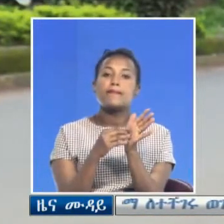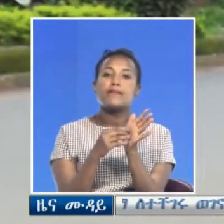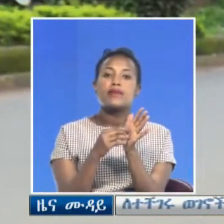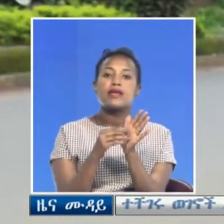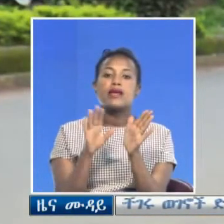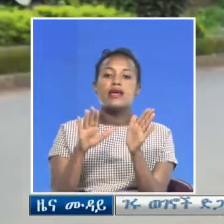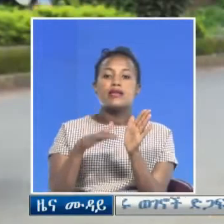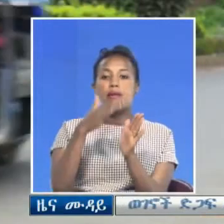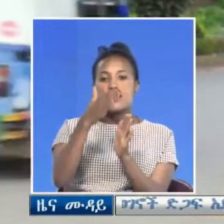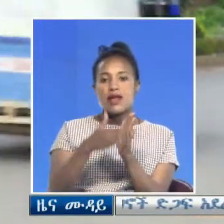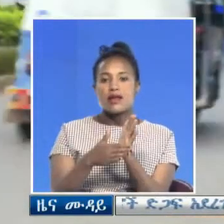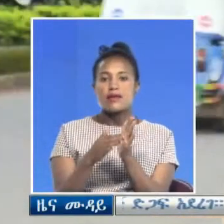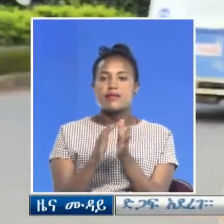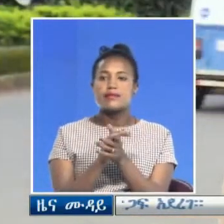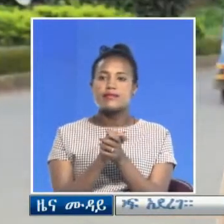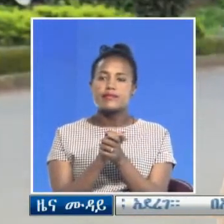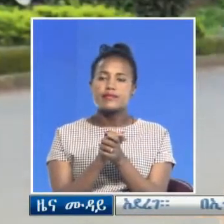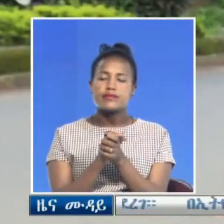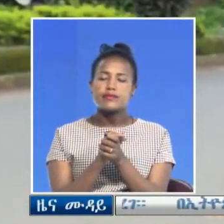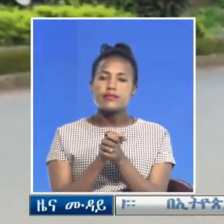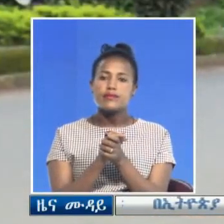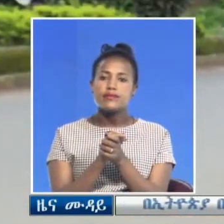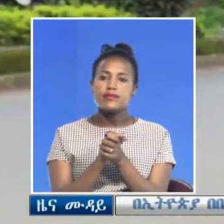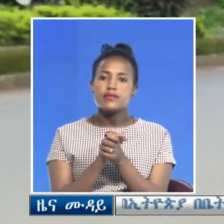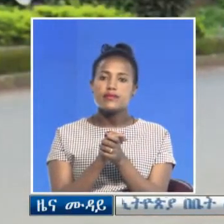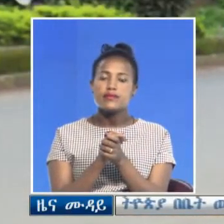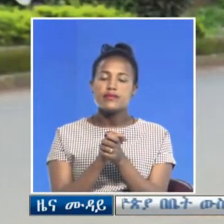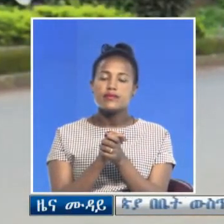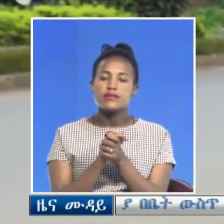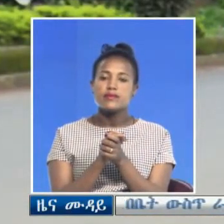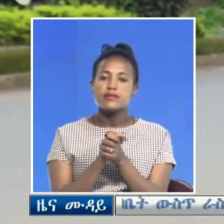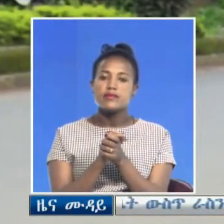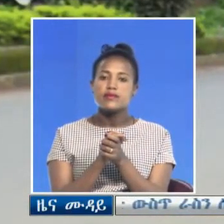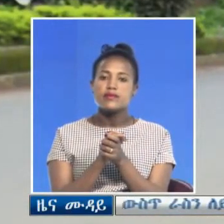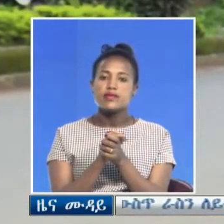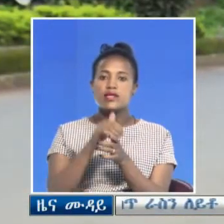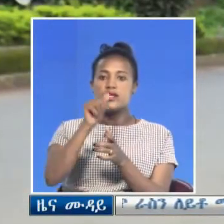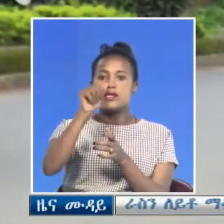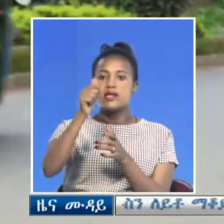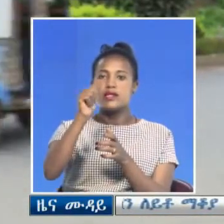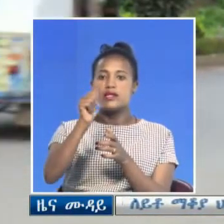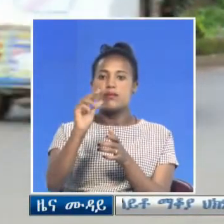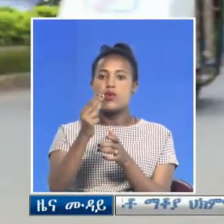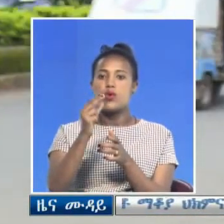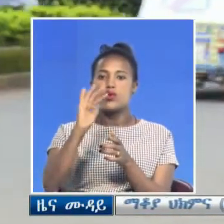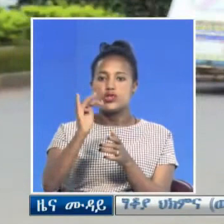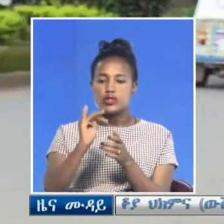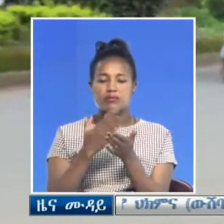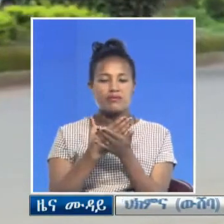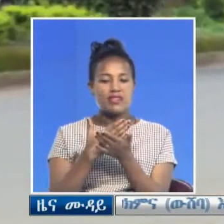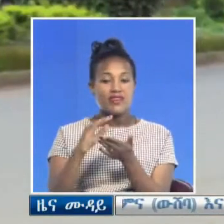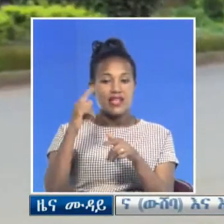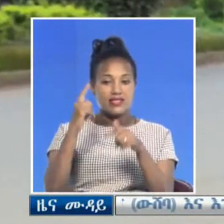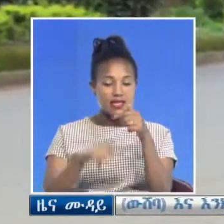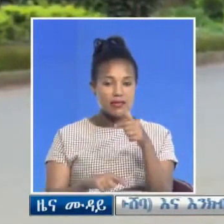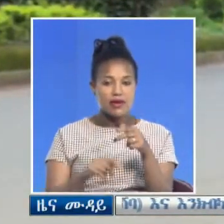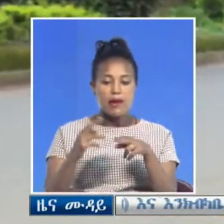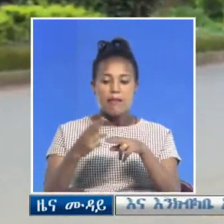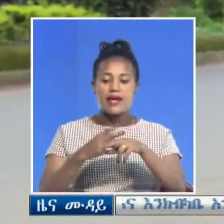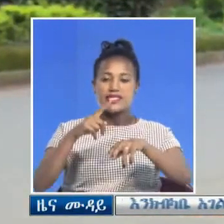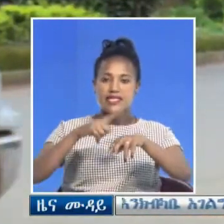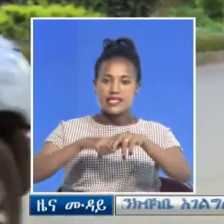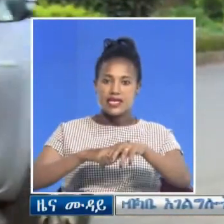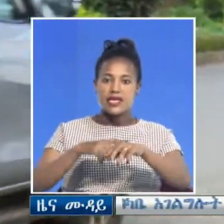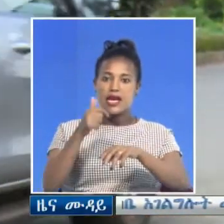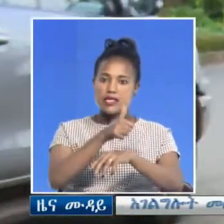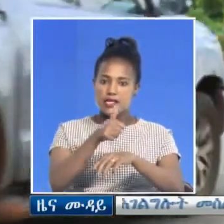ባህር ዳር እንደሚመረው እንደ ጣና እንደ እንቦጭ መጥፋት አልቻለም ማለት ባጭር ጊዜ